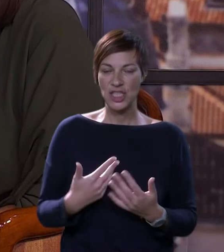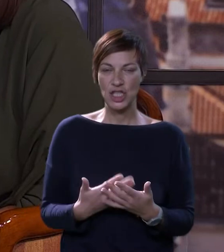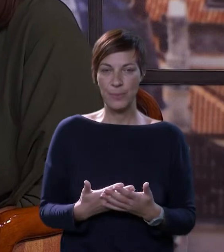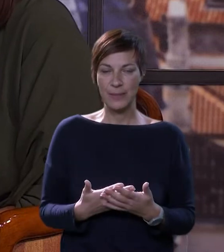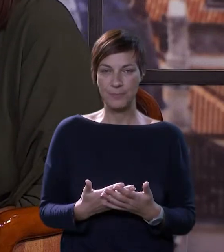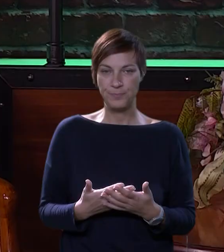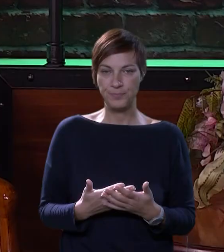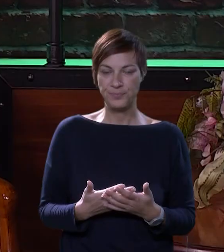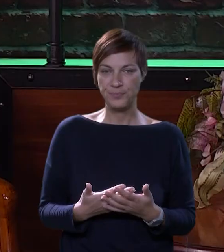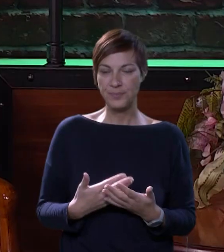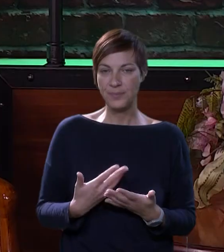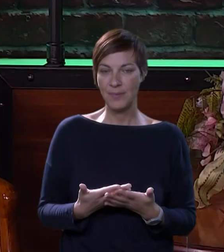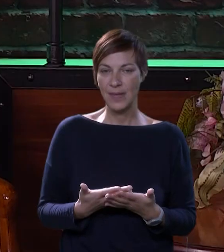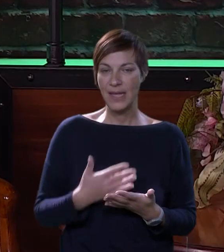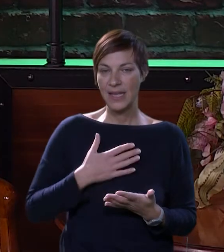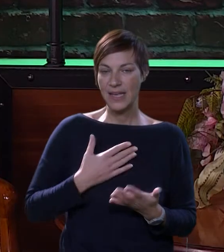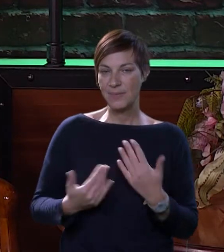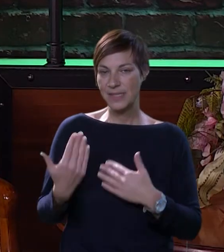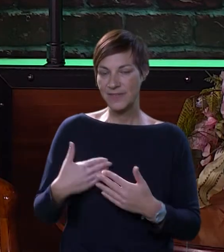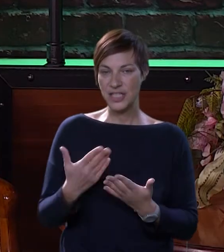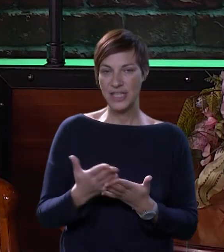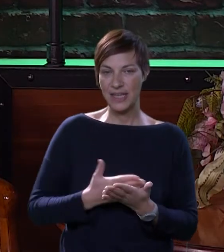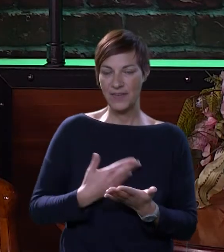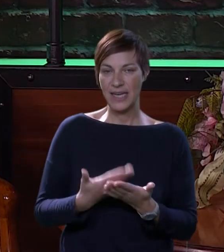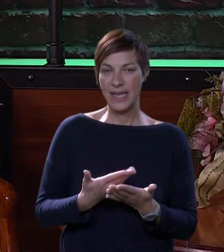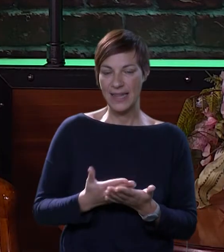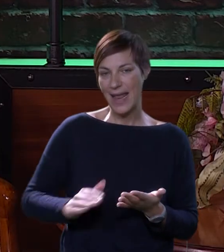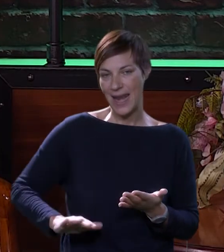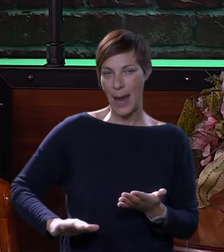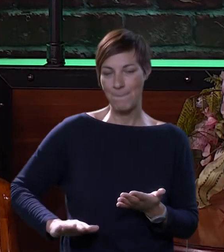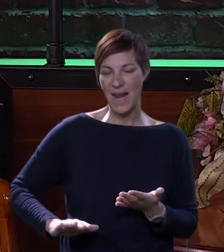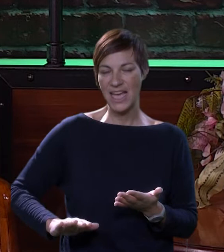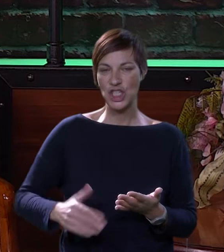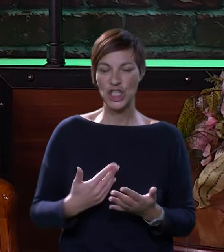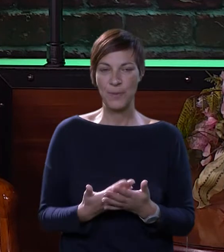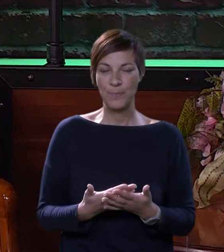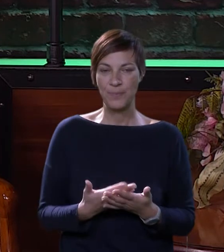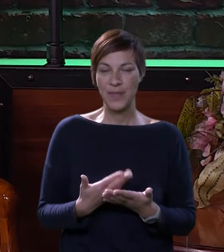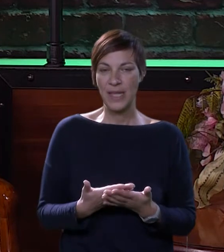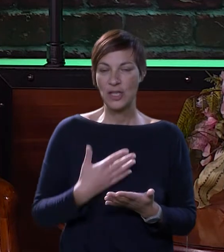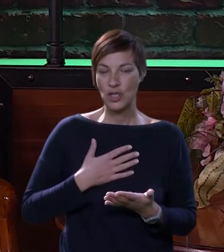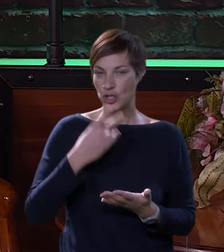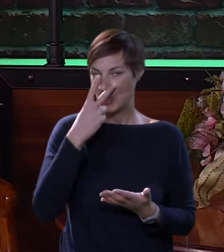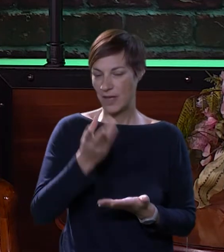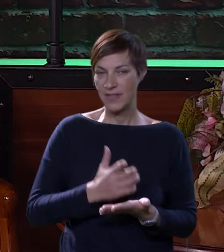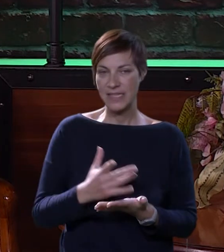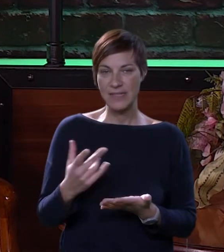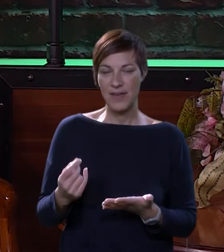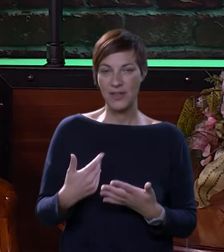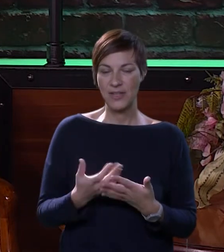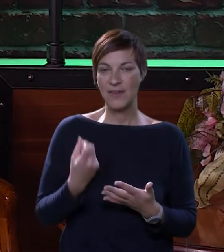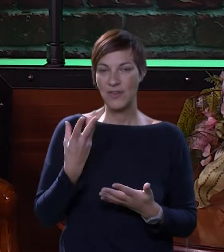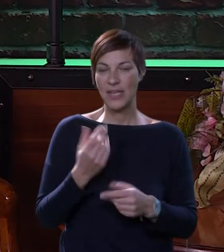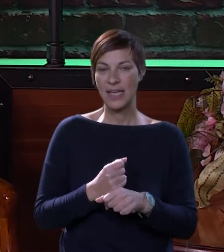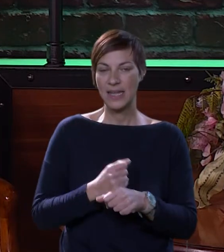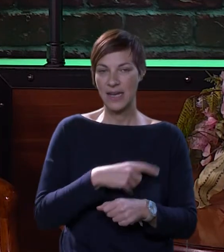najmlađima? Pa, evo, onda bih se ja više definirala upravo na te najmlađe, jer to je ono nešto što ja vidim i svakodnevno